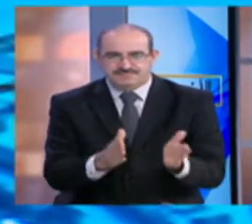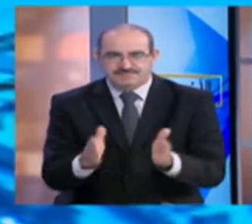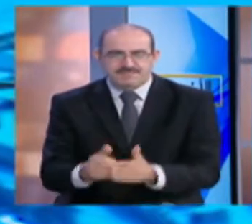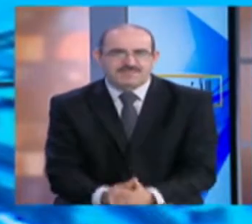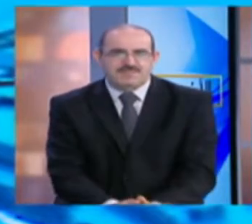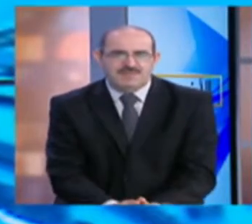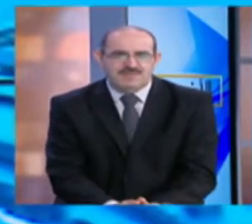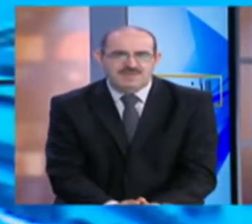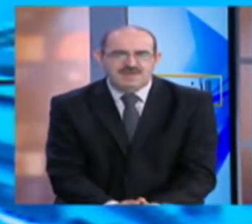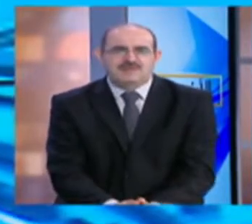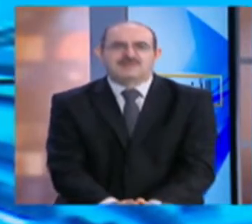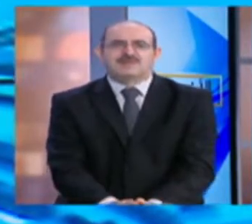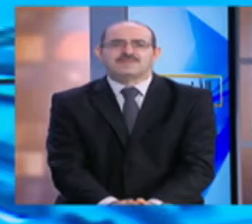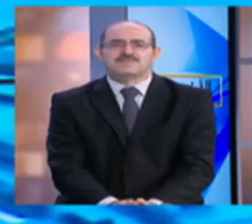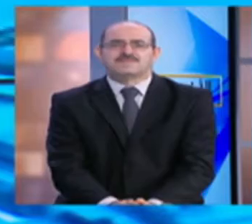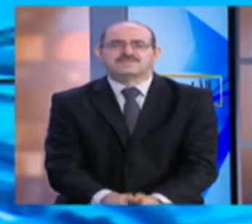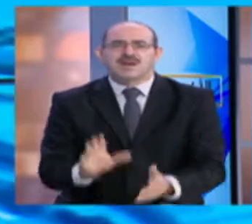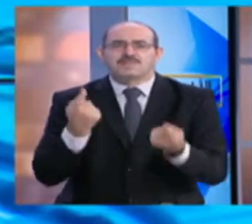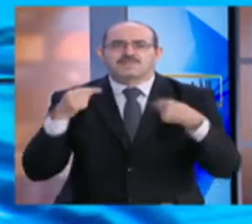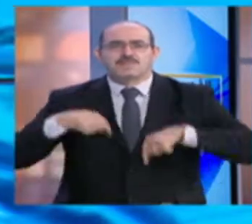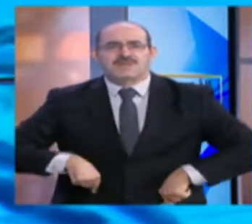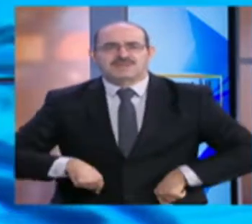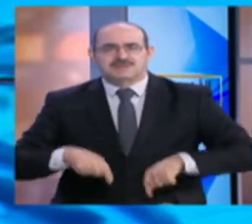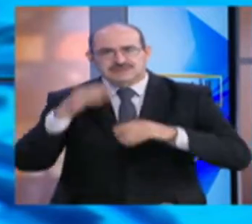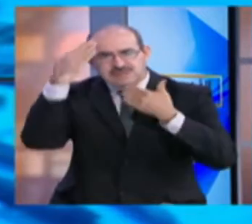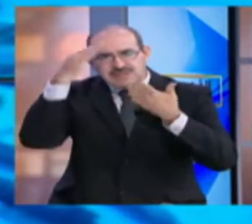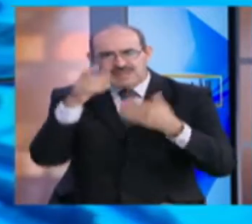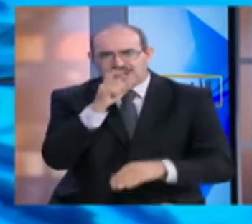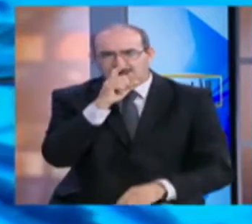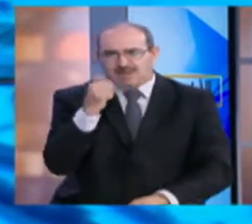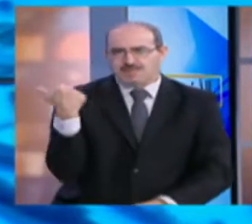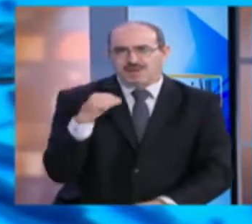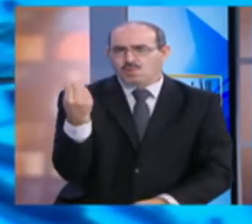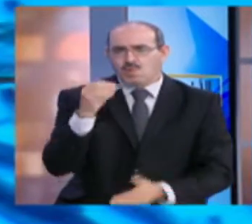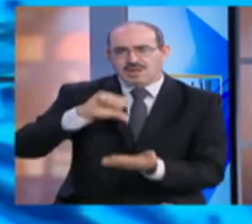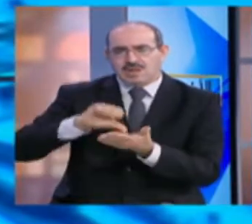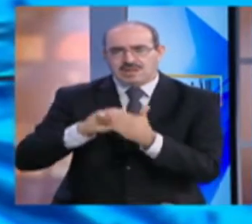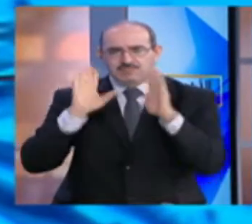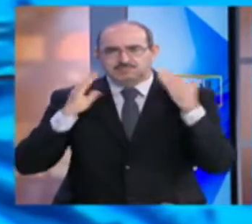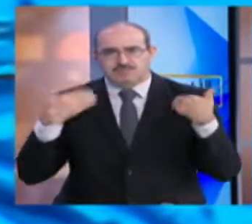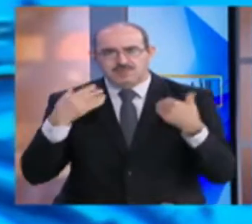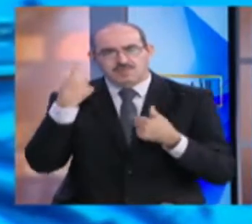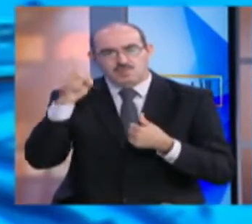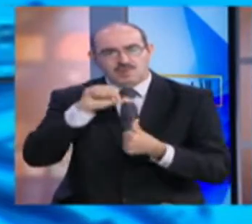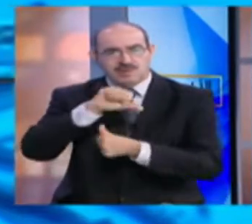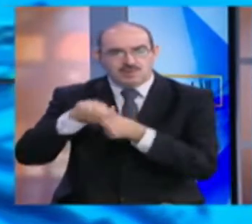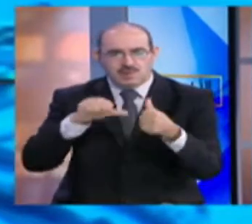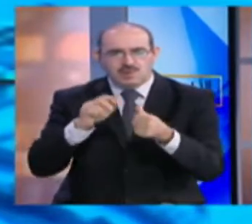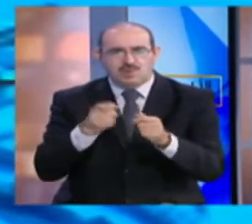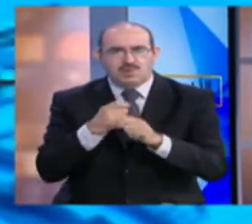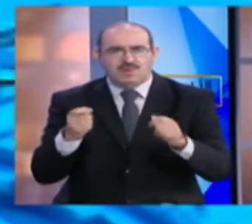بداية تبنى وزراء الخارجية العرب أمس بالقاهرة خلال أشغال دورتي